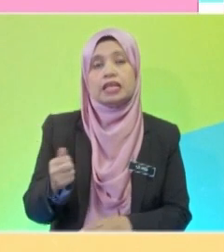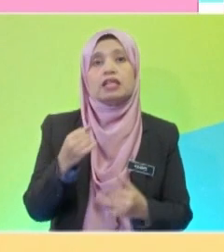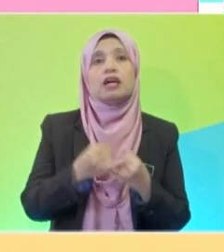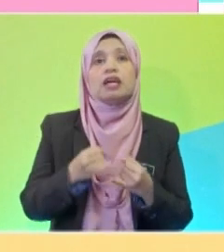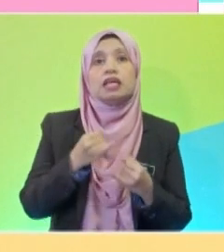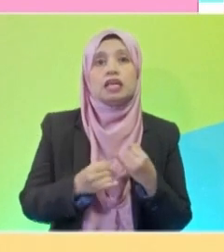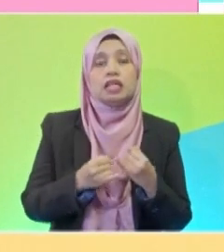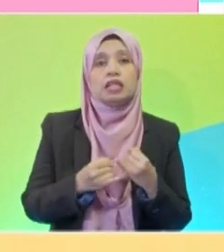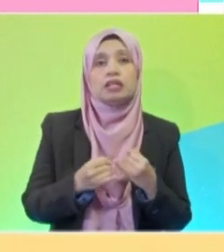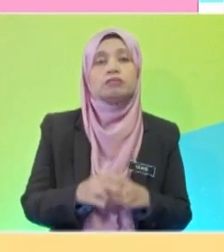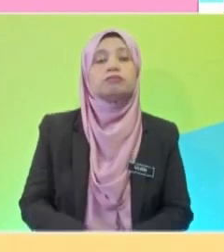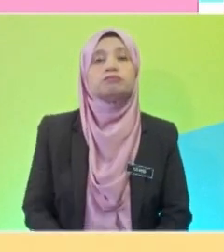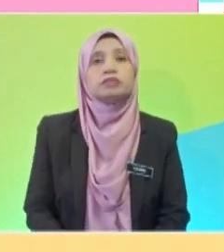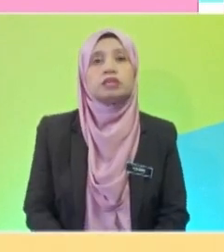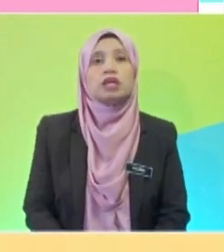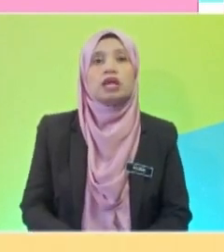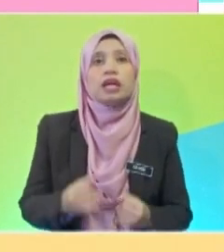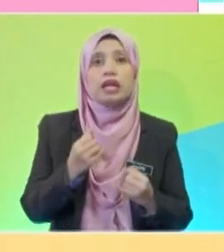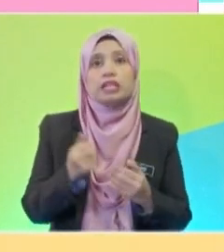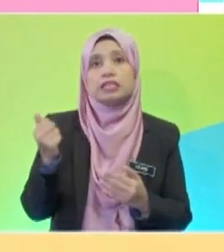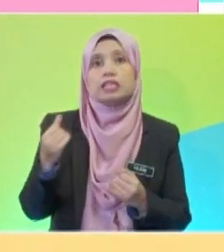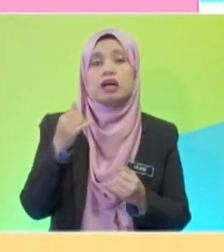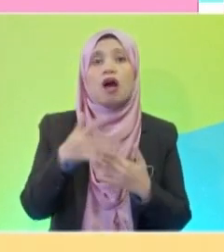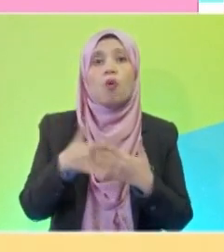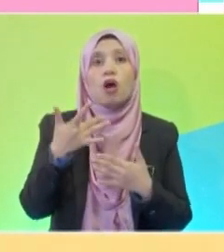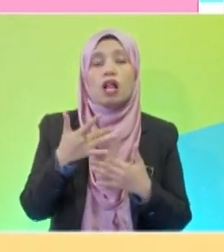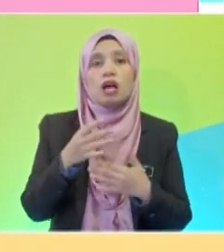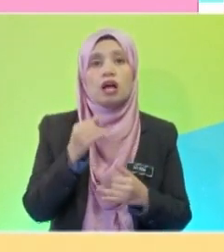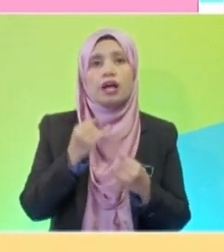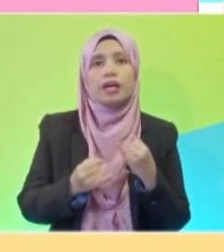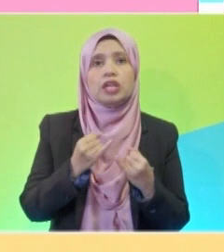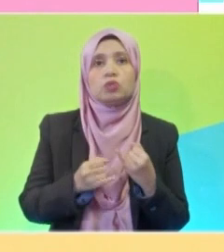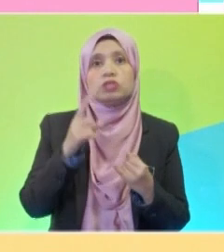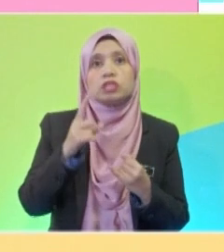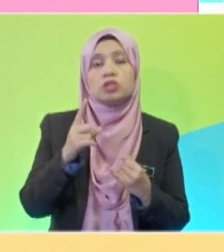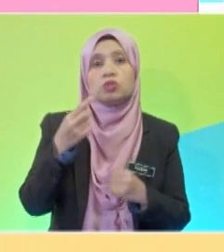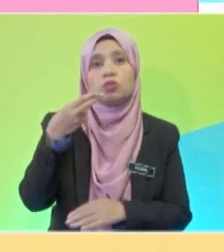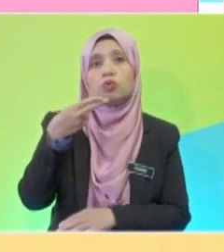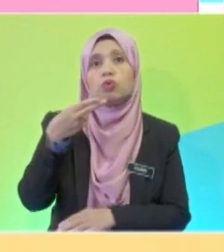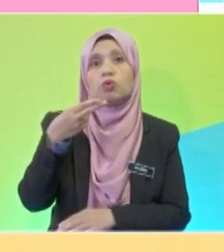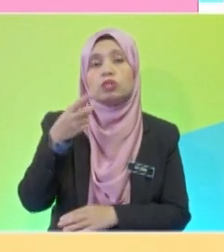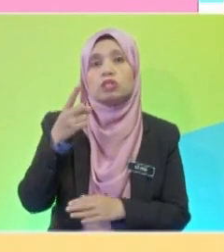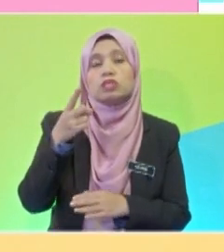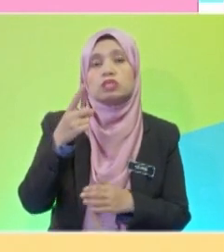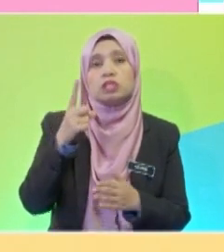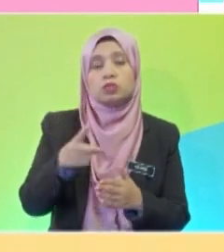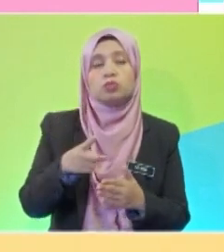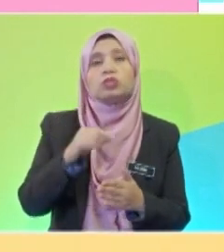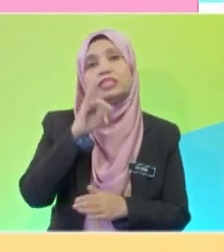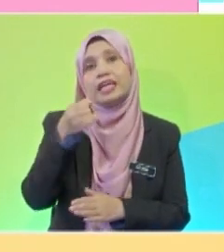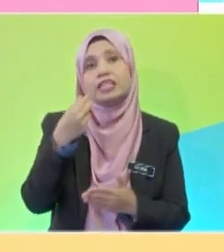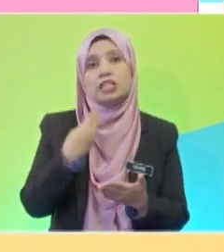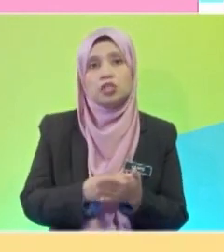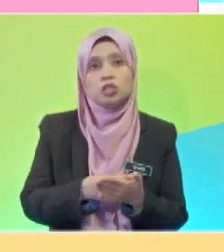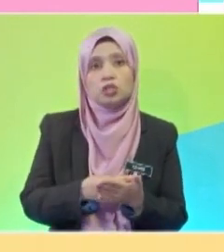tak diberi aset awal? Baik. Maksud aset awal, aset akhir ni satu hari bilan. Contoh tempoh perakaunan setahun sehingga Disember